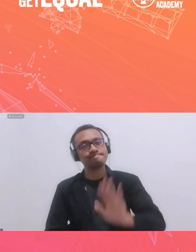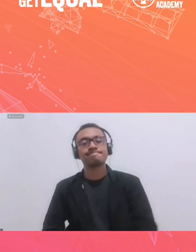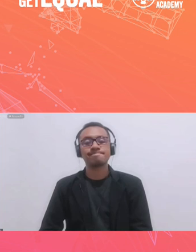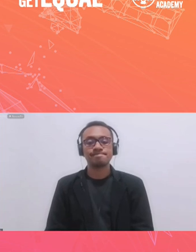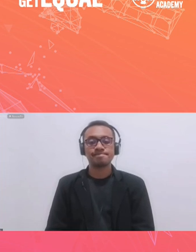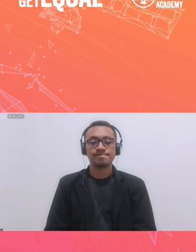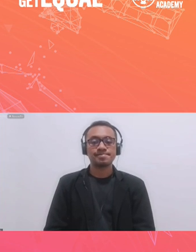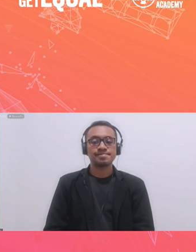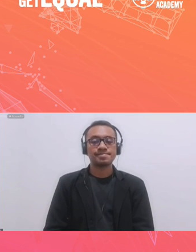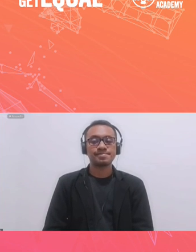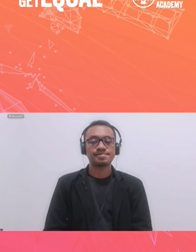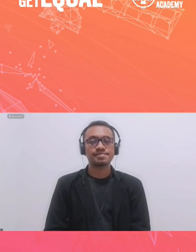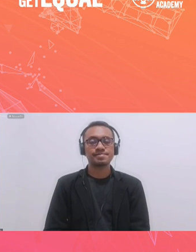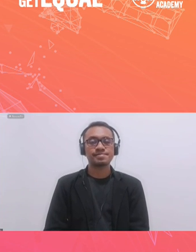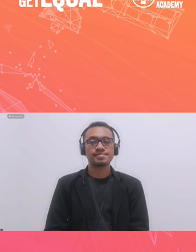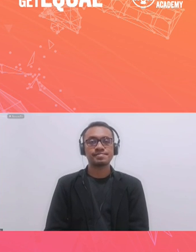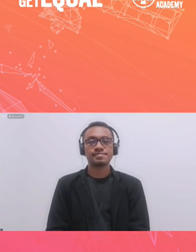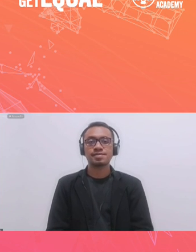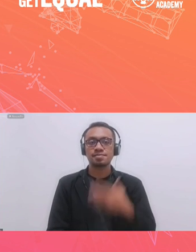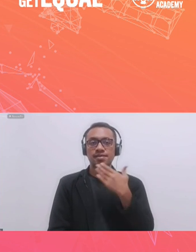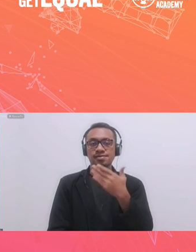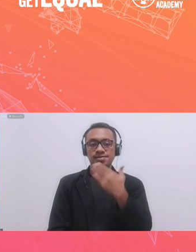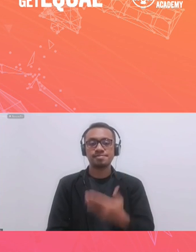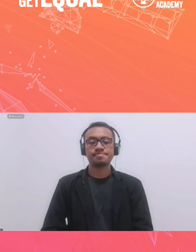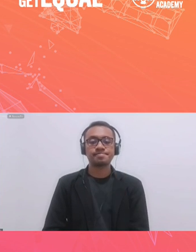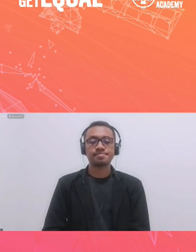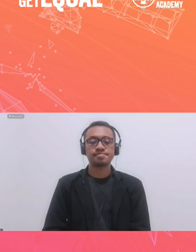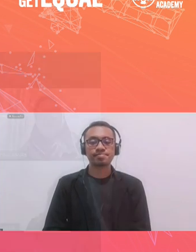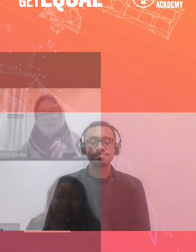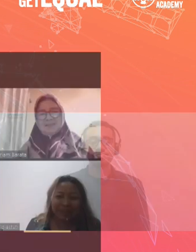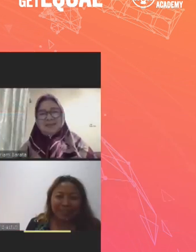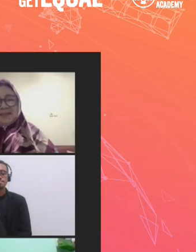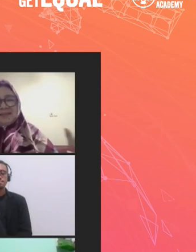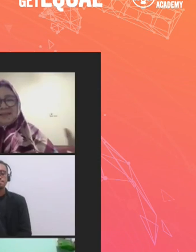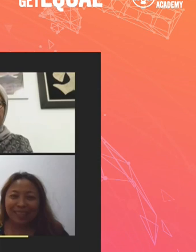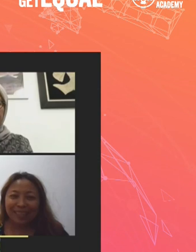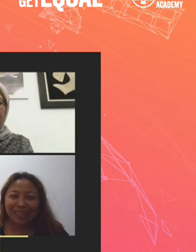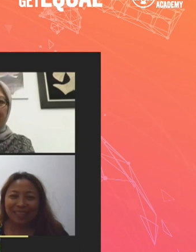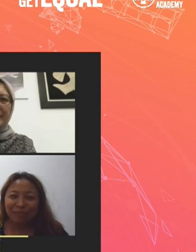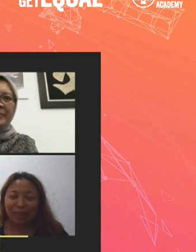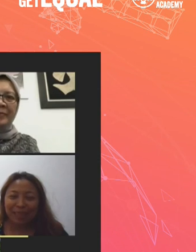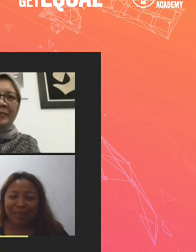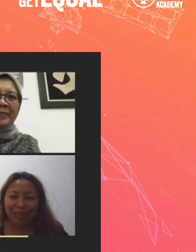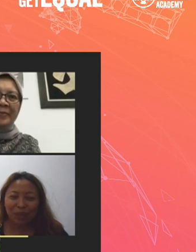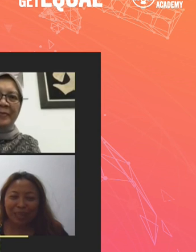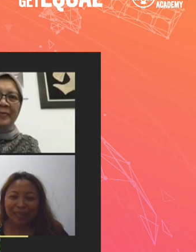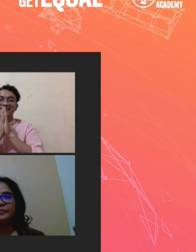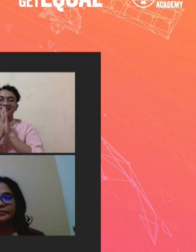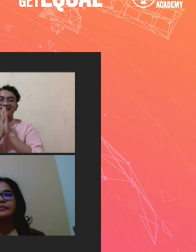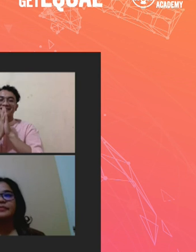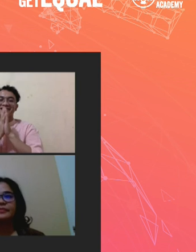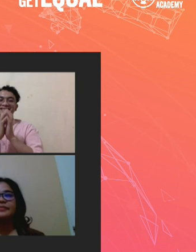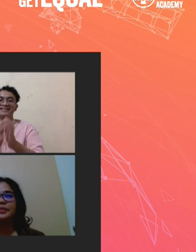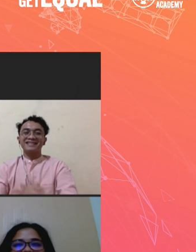Sampai jumpa. Jumpa, terima kasih. Terima kasih, Gustav, Lia. Thank you, Bu. Adit, Mbak Nasla,